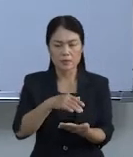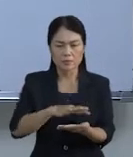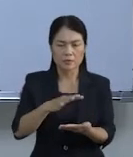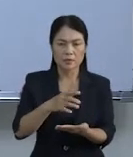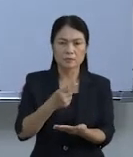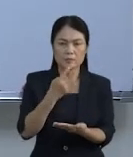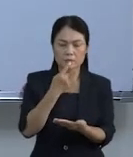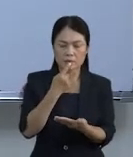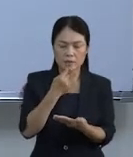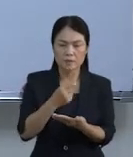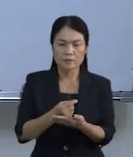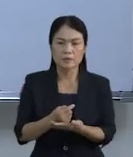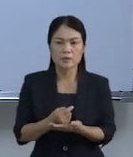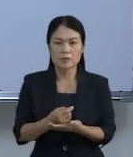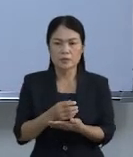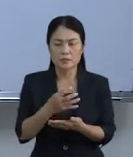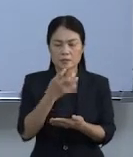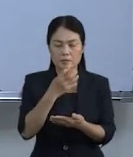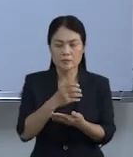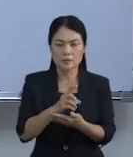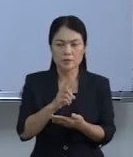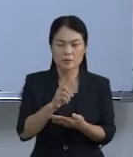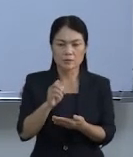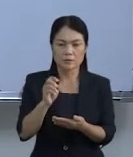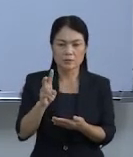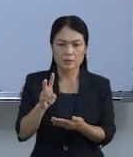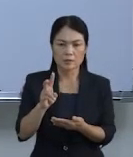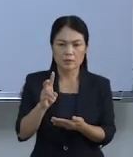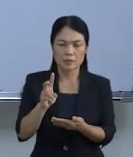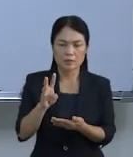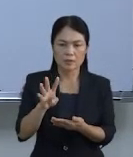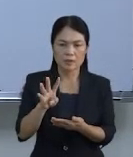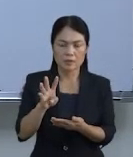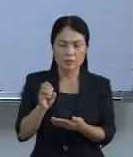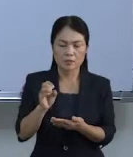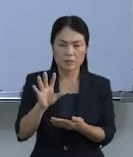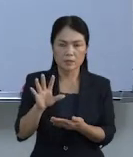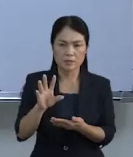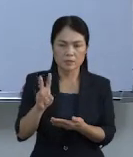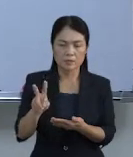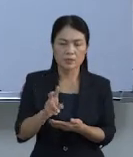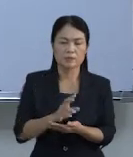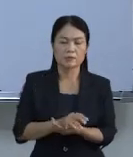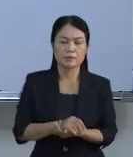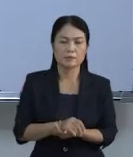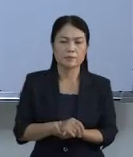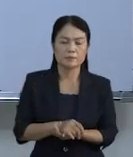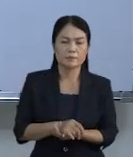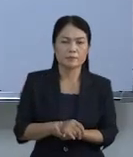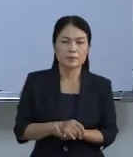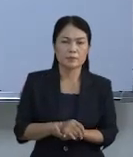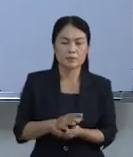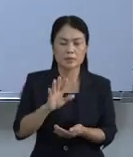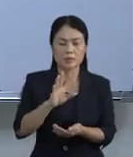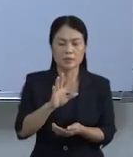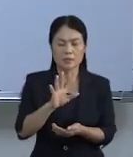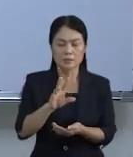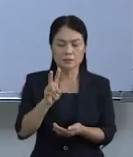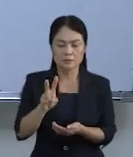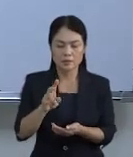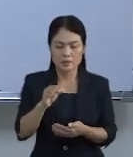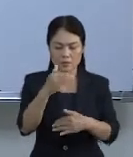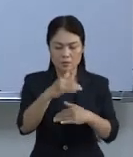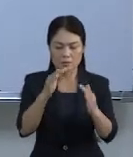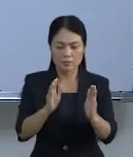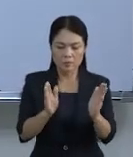luôn đọc thấy xám sái hà sập pì và hà sập pì cúp thì tàu chẳng